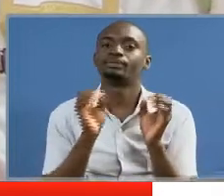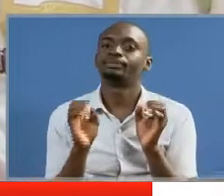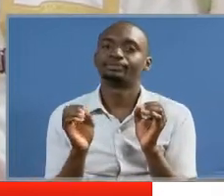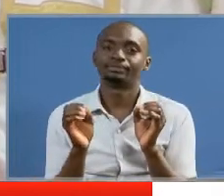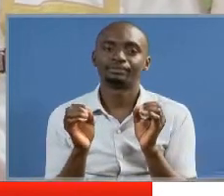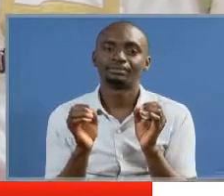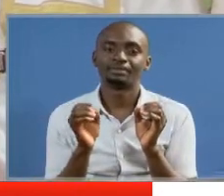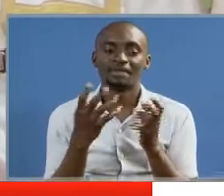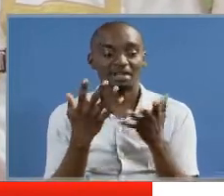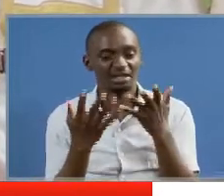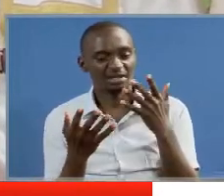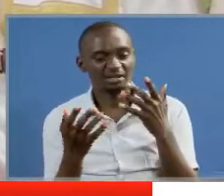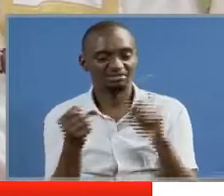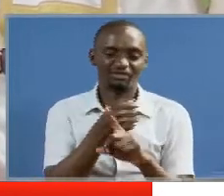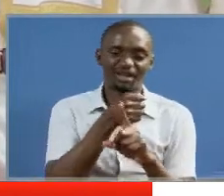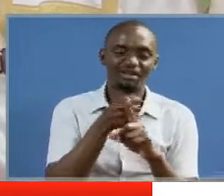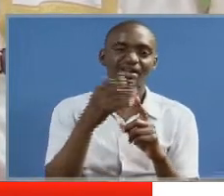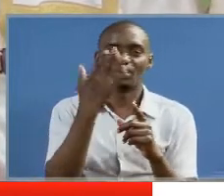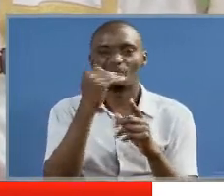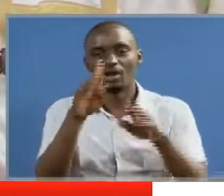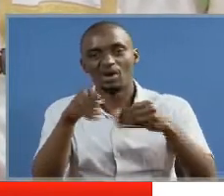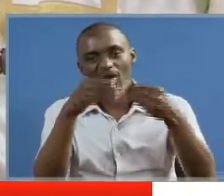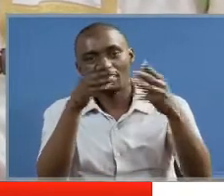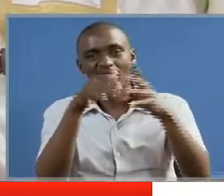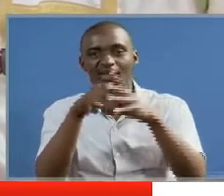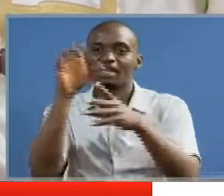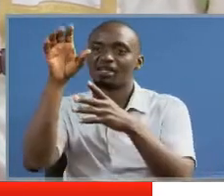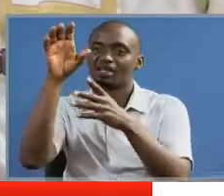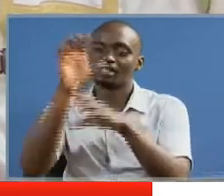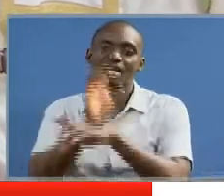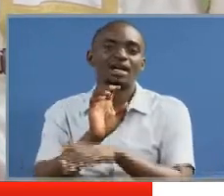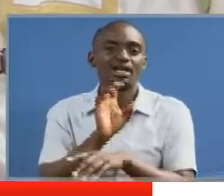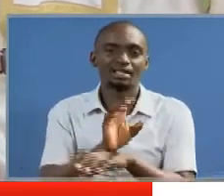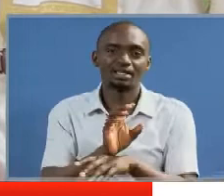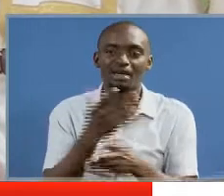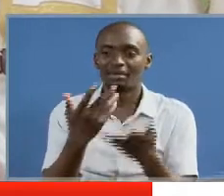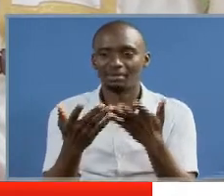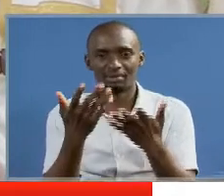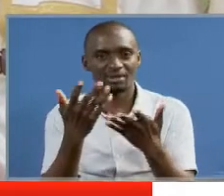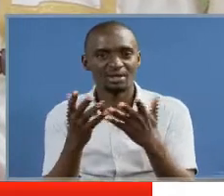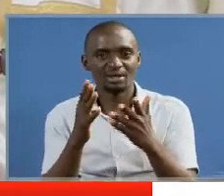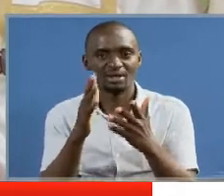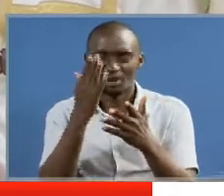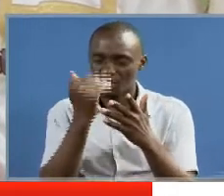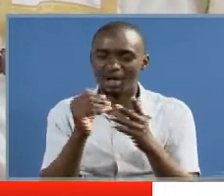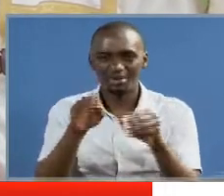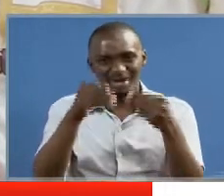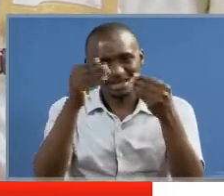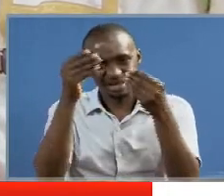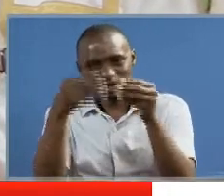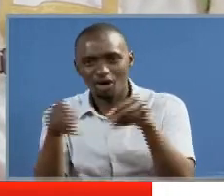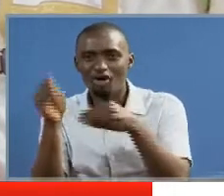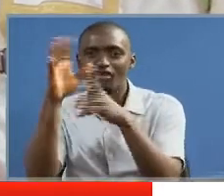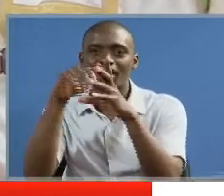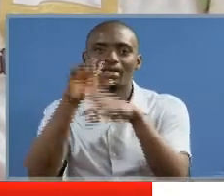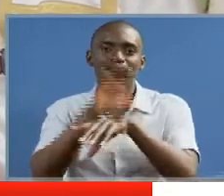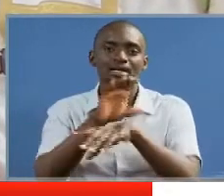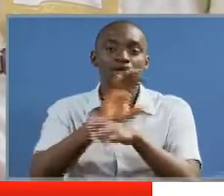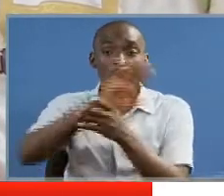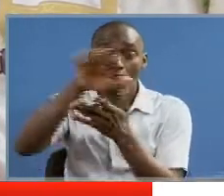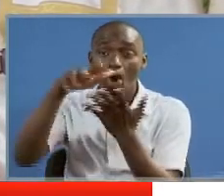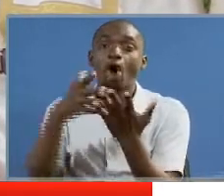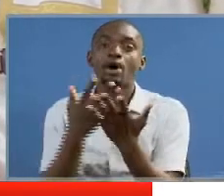mara wanapingana, mbona mnaenda kanisa, mbona mnatoa matoleo kanisa. Hawa